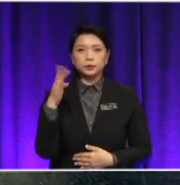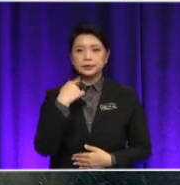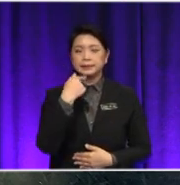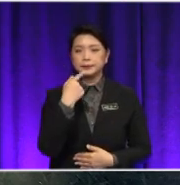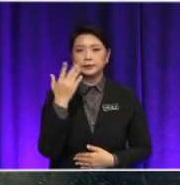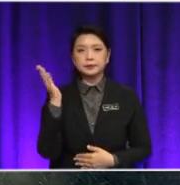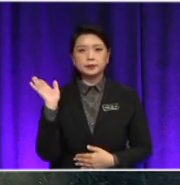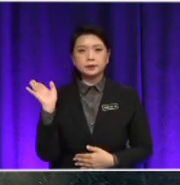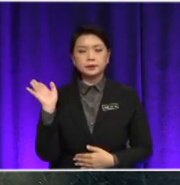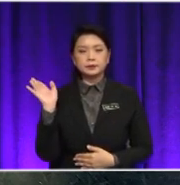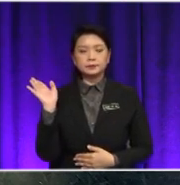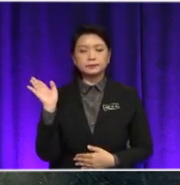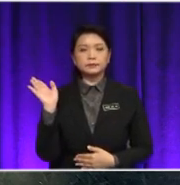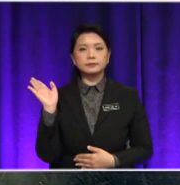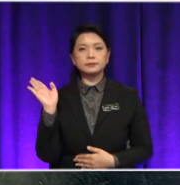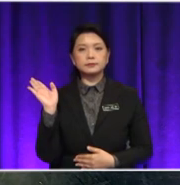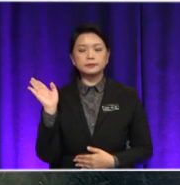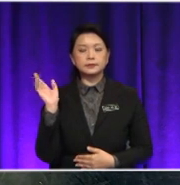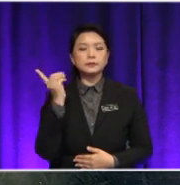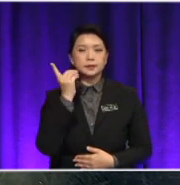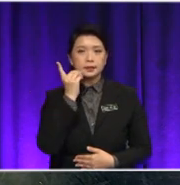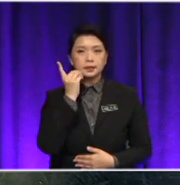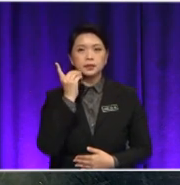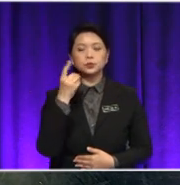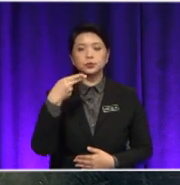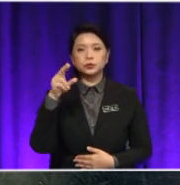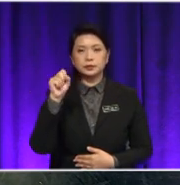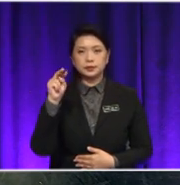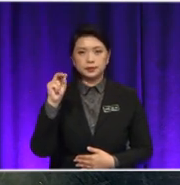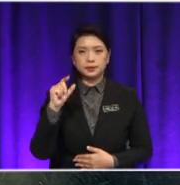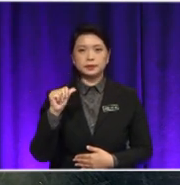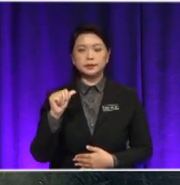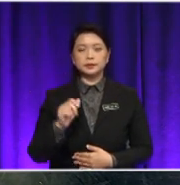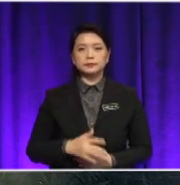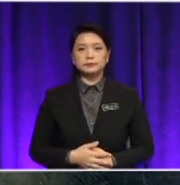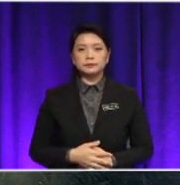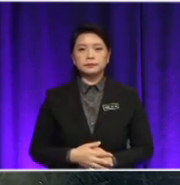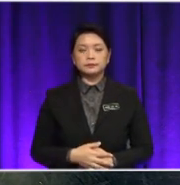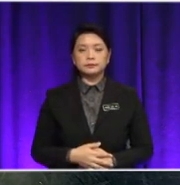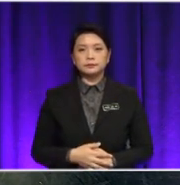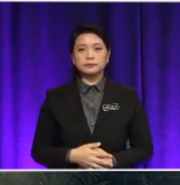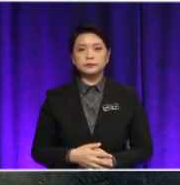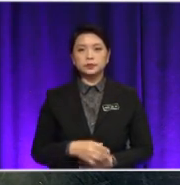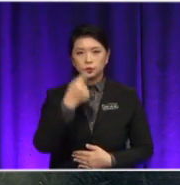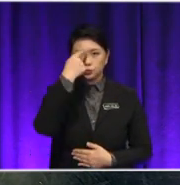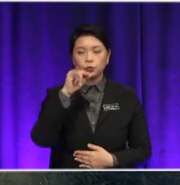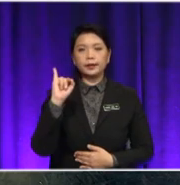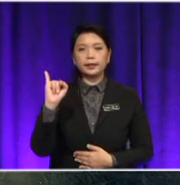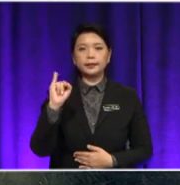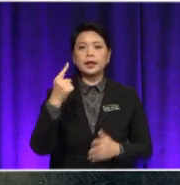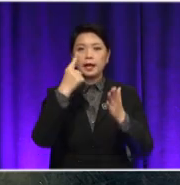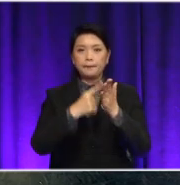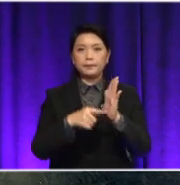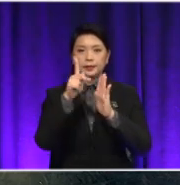lupalah. Dania Husna. Dania. Okey, Dania. Okay. Untuk langkah yang kedua, ais. Apakah